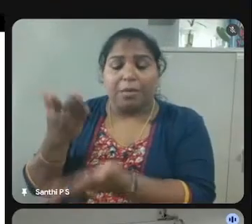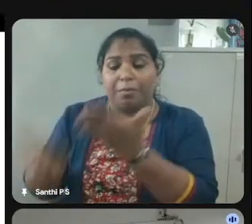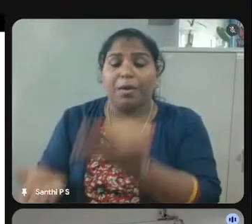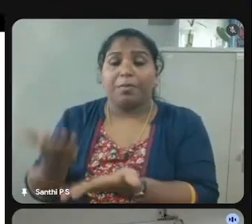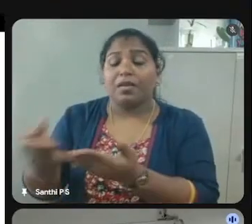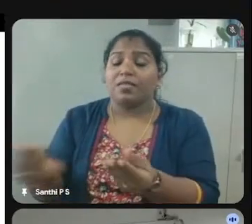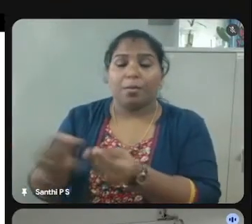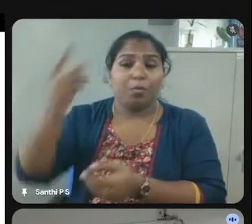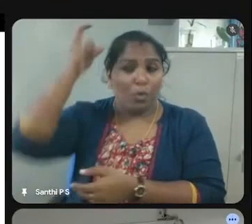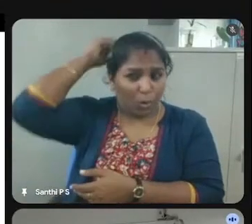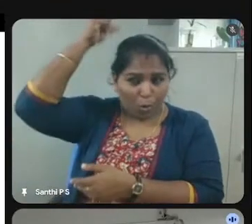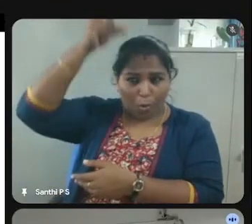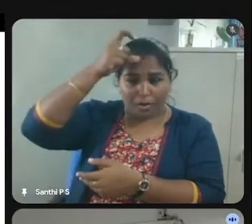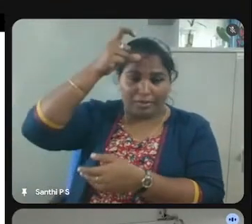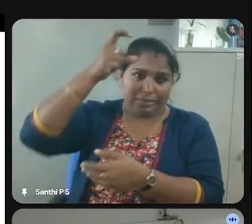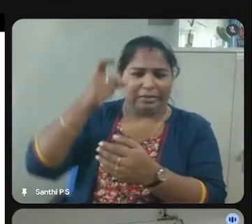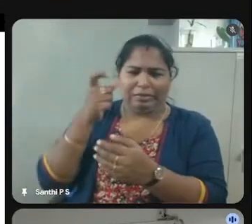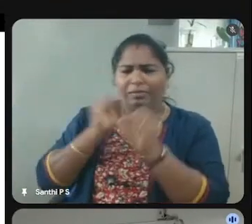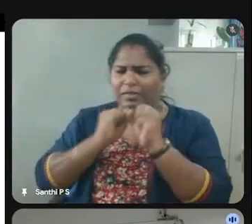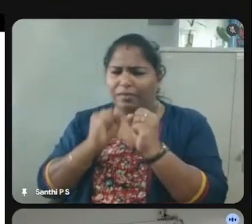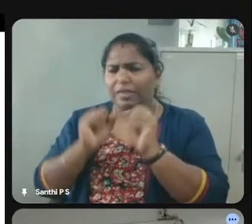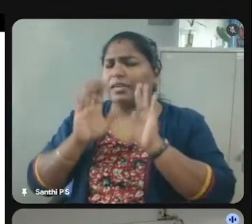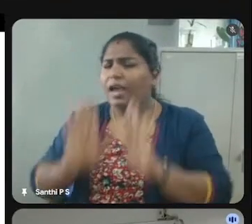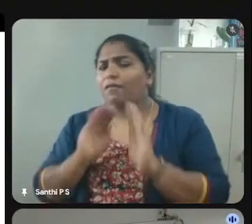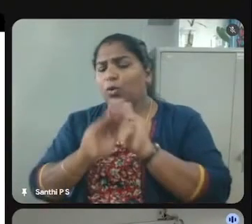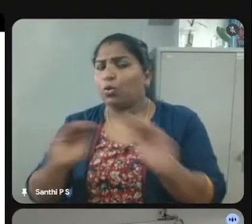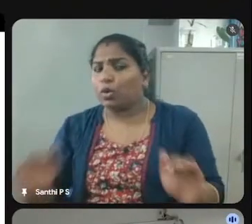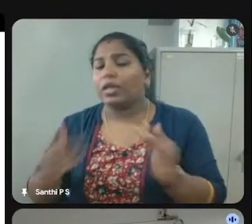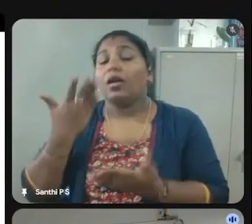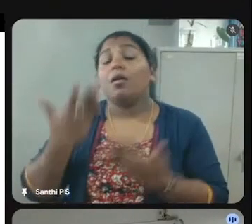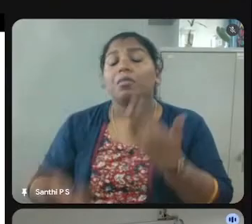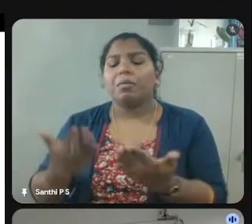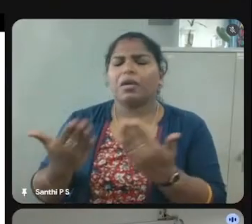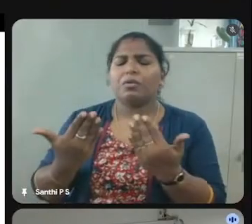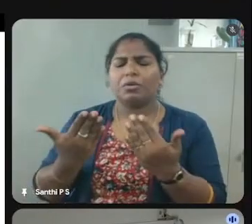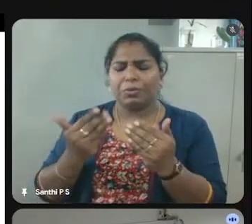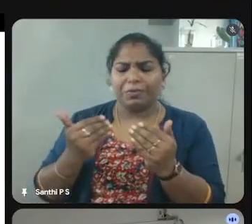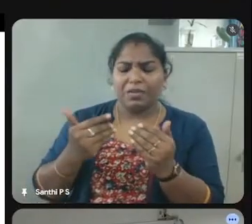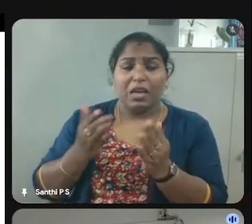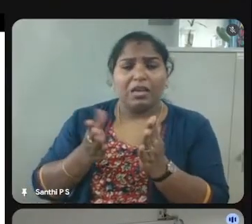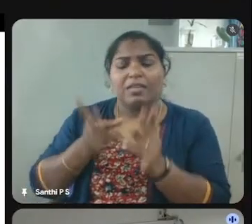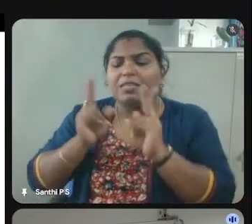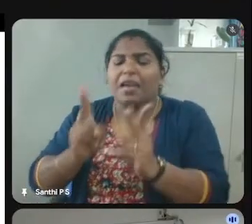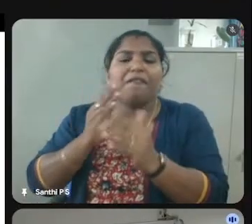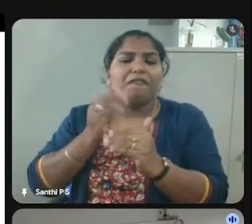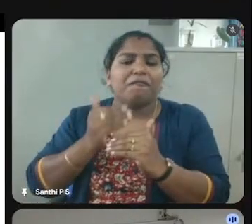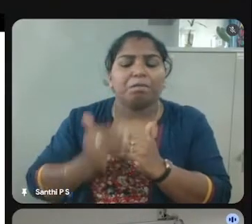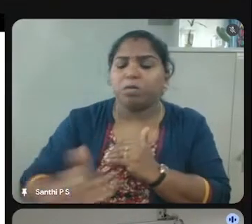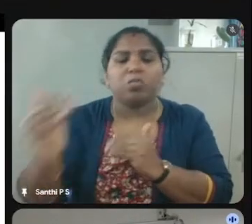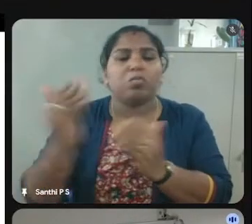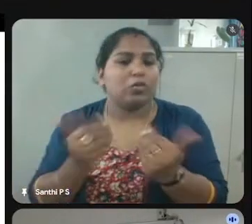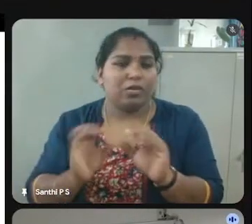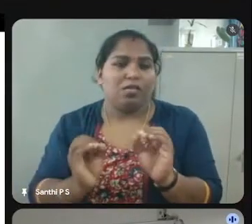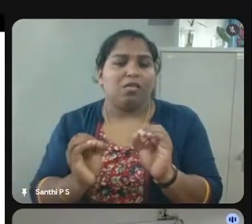വെല്ലുവിളികളുള്ള കുട്ടികളുടെ അടുത്ത് നമുക്കൊരു ഒരു പർട്ടിക്കുലർ പാരന്റിങ് സ്റ്റൈൽ മെയിൻറ്റെയിൻ ചെയ്യാൻ പറ്റുമോ എന്ന് ചോദിച്ചാൽ ചിലപ്പോൾ സാധിച്ചെന്ന് വരില്ല. എന്നിരുന്നാൽ പോലും നിങ്ങളുടെ